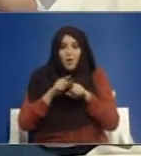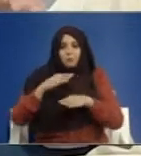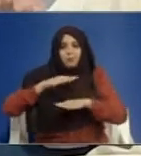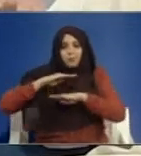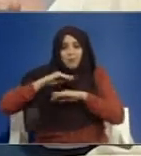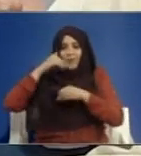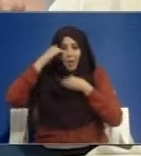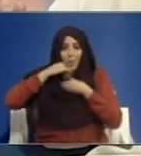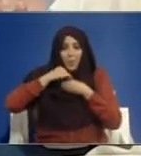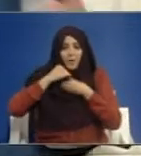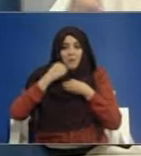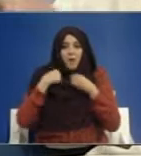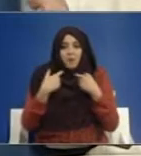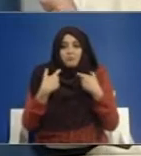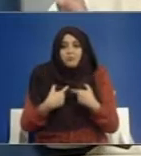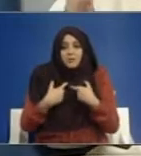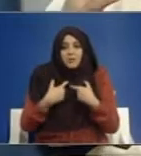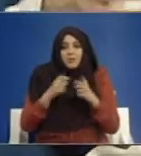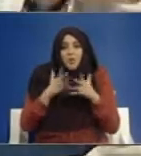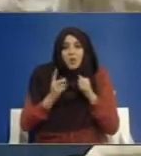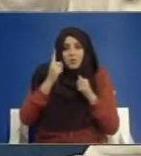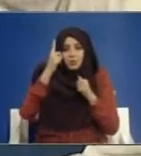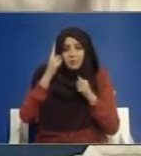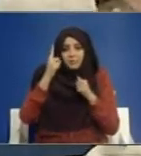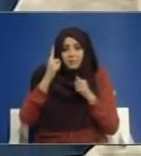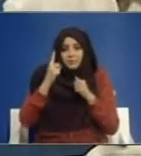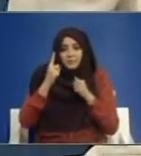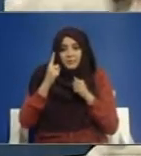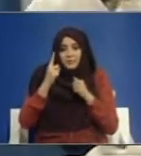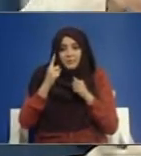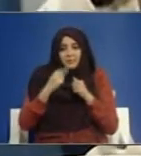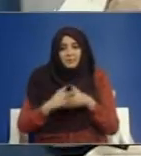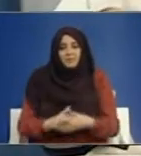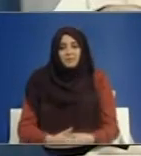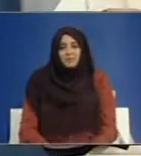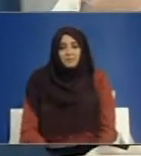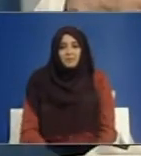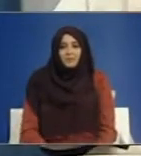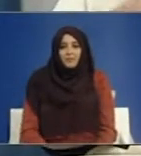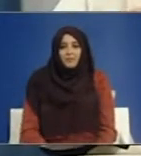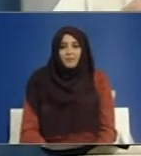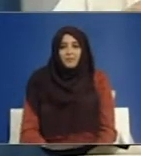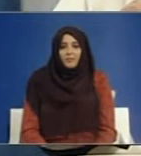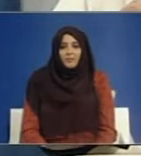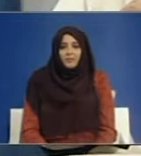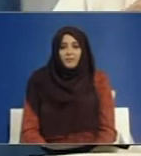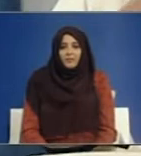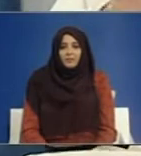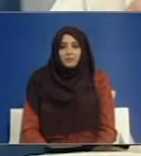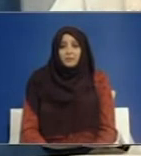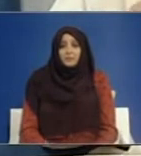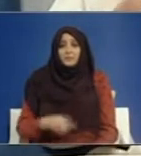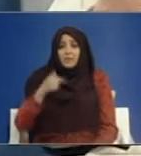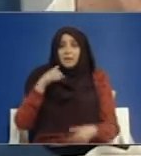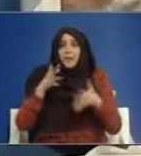تنزلق وتنفلت، وإنما يكون حارسك في داخلك وفي أعماقك.